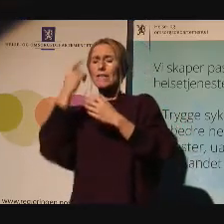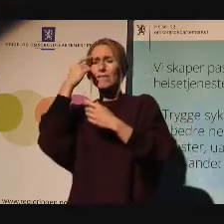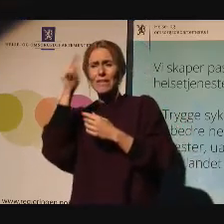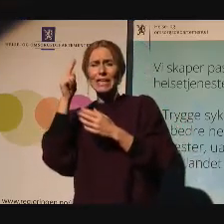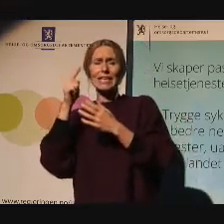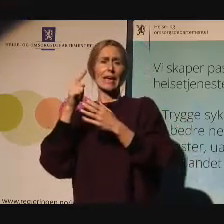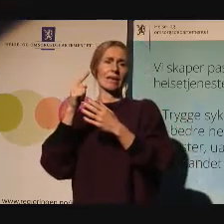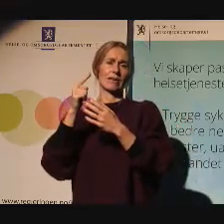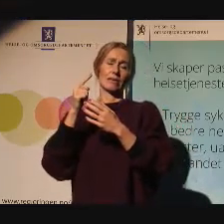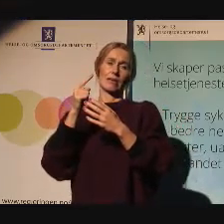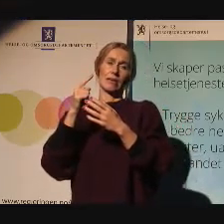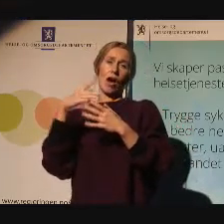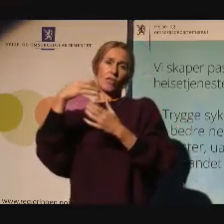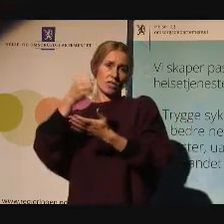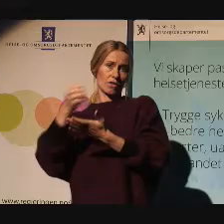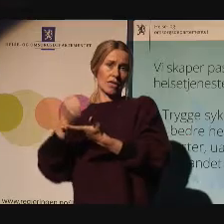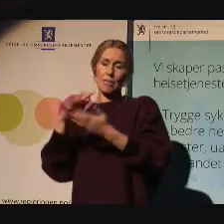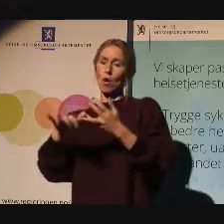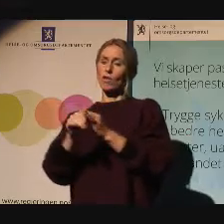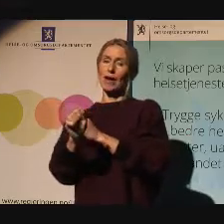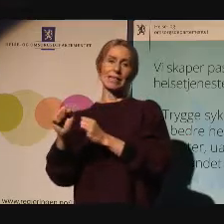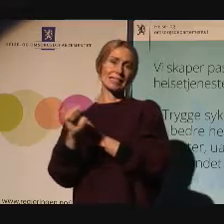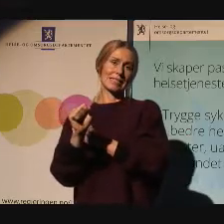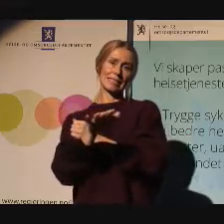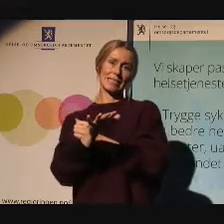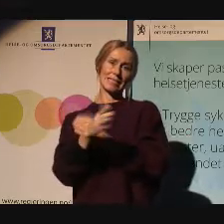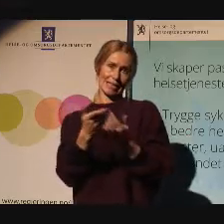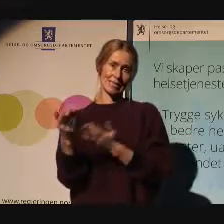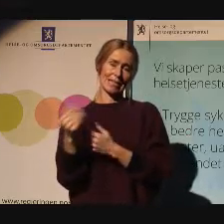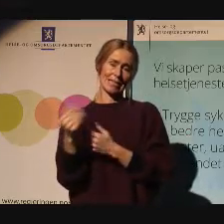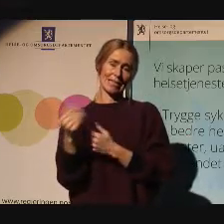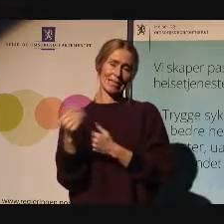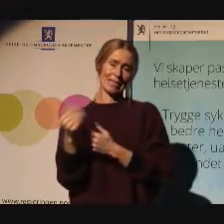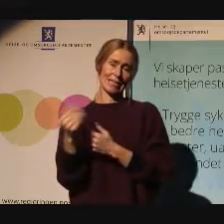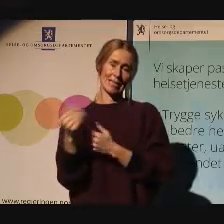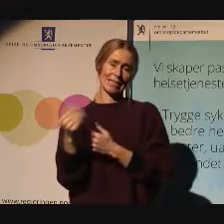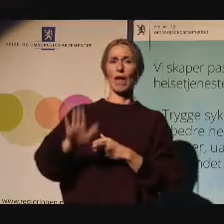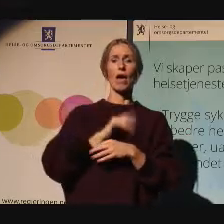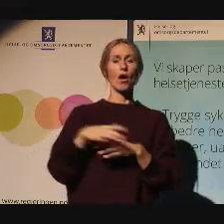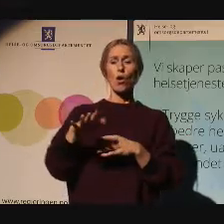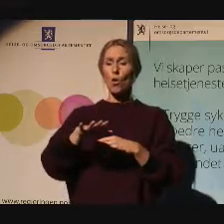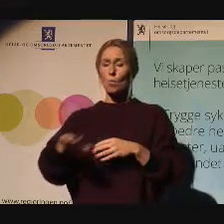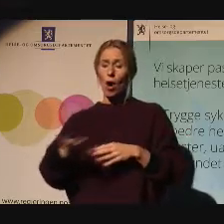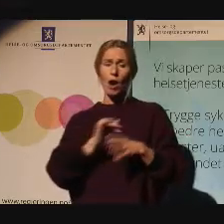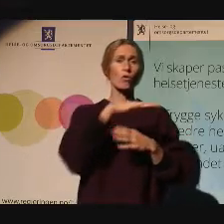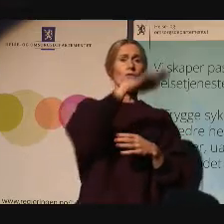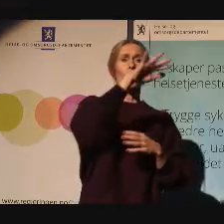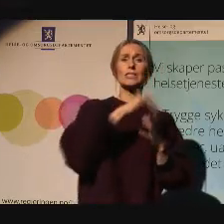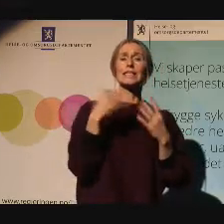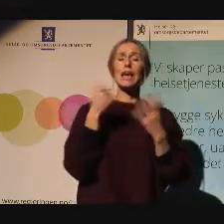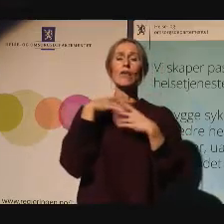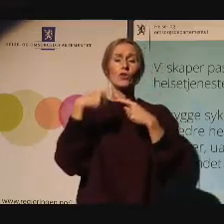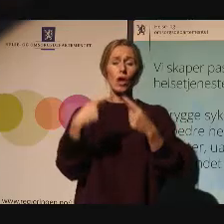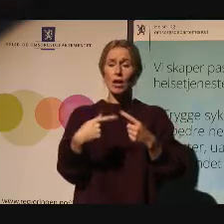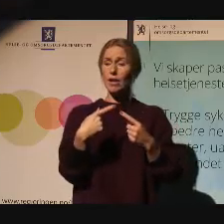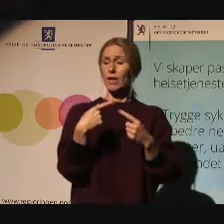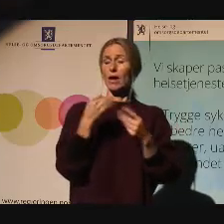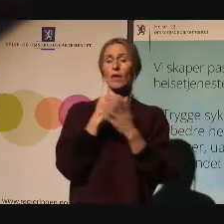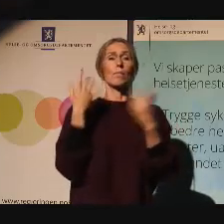i barnevernstjenesten landet rundt. Og både barn og voksne har fortalt meg at møtet med